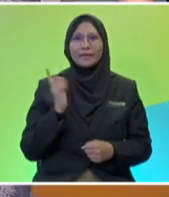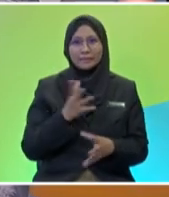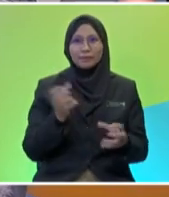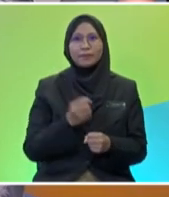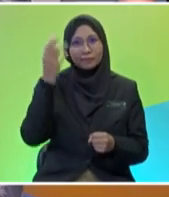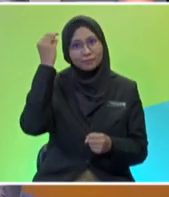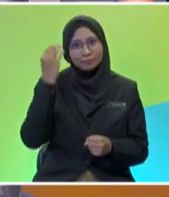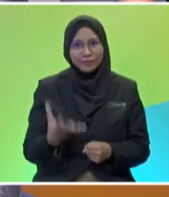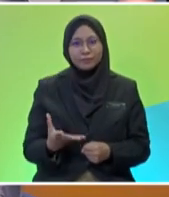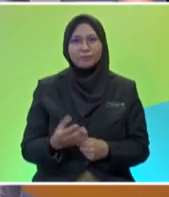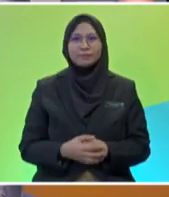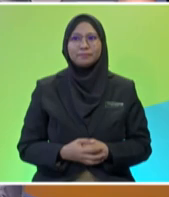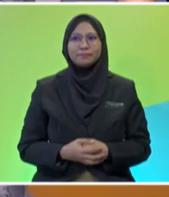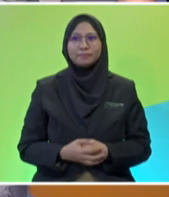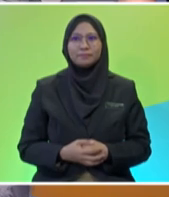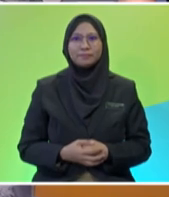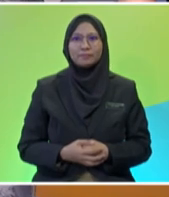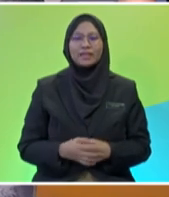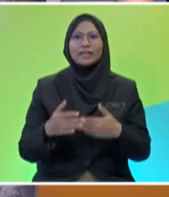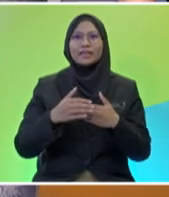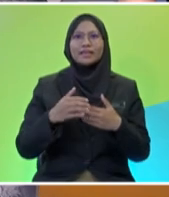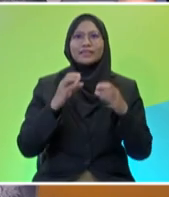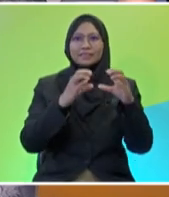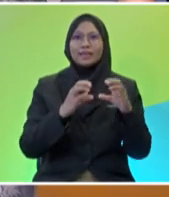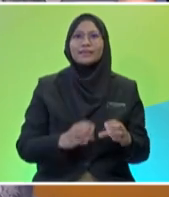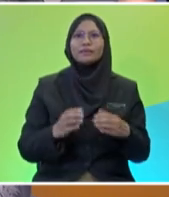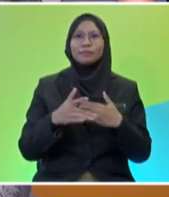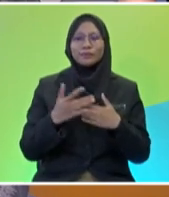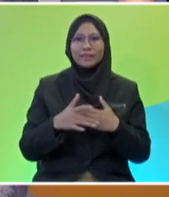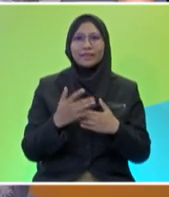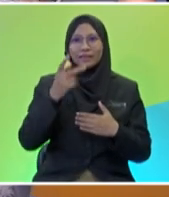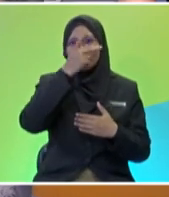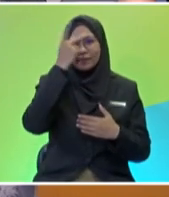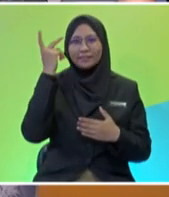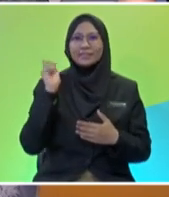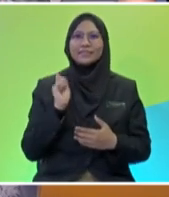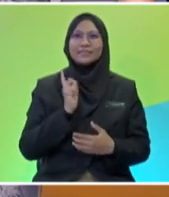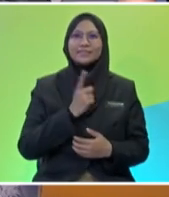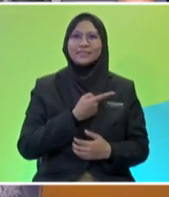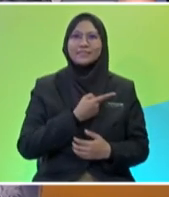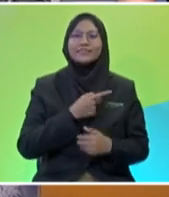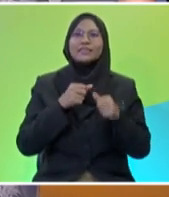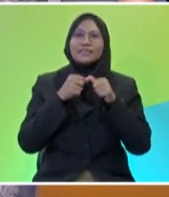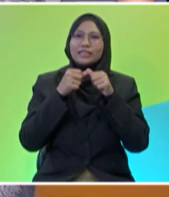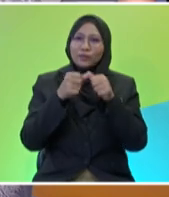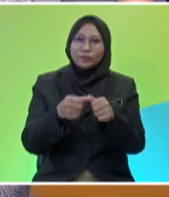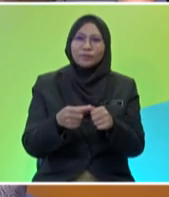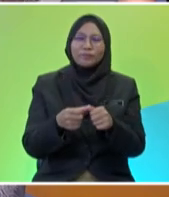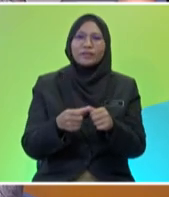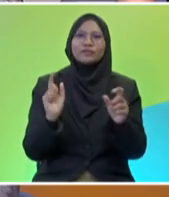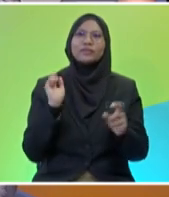adalah ini adalah cari yang paling mudah sebenarnya kita memberi penghargaan yang besar